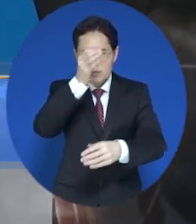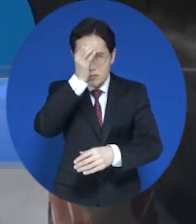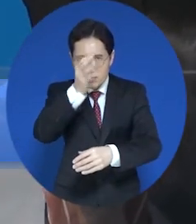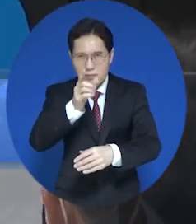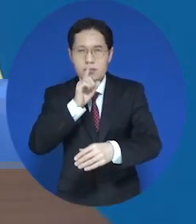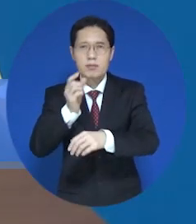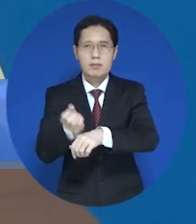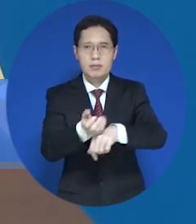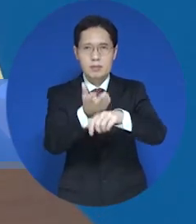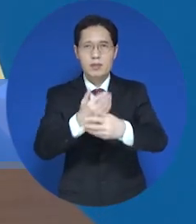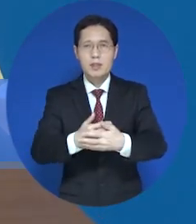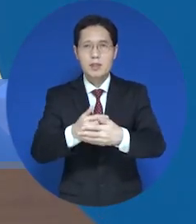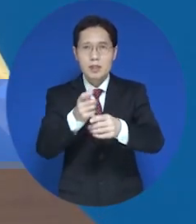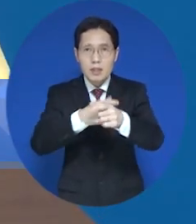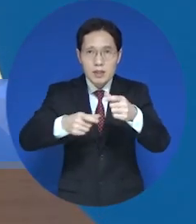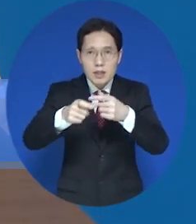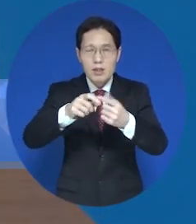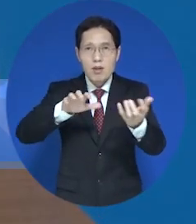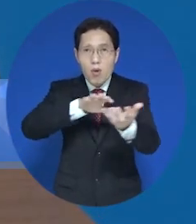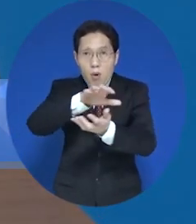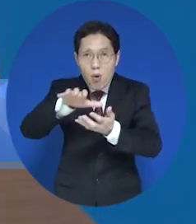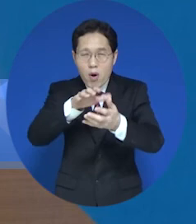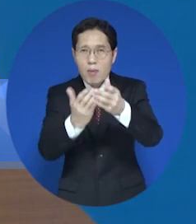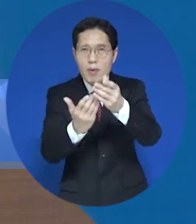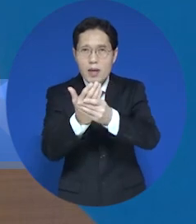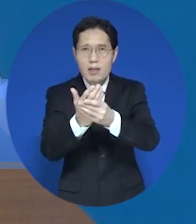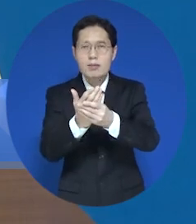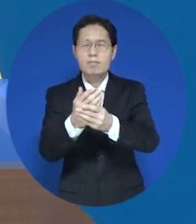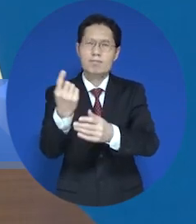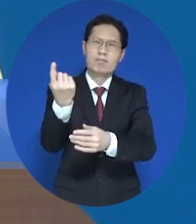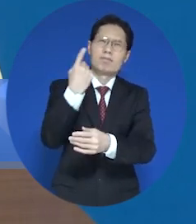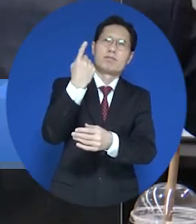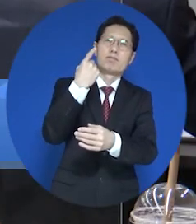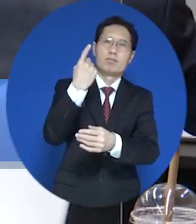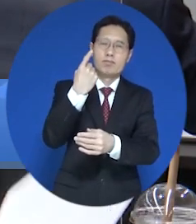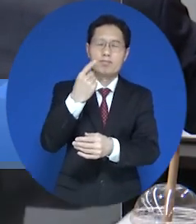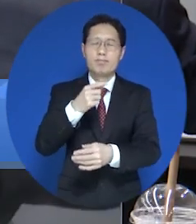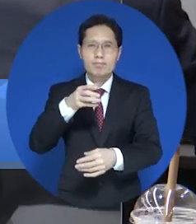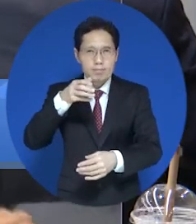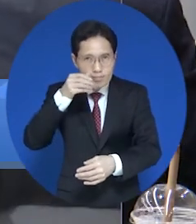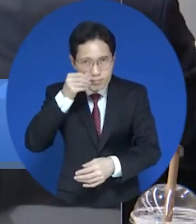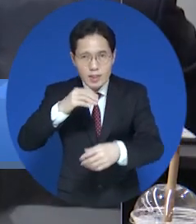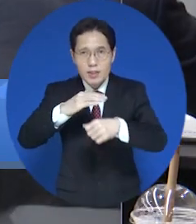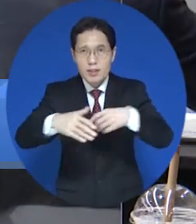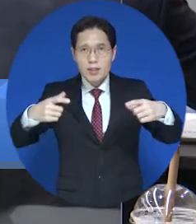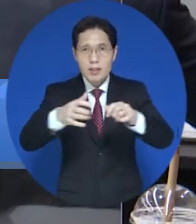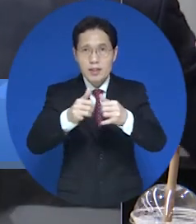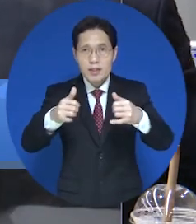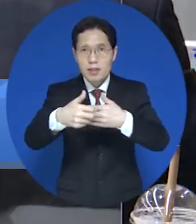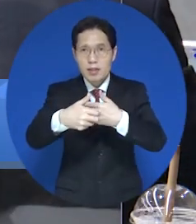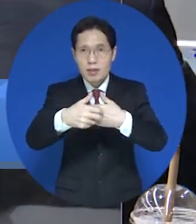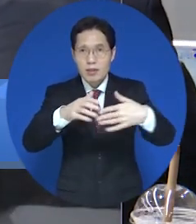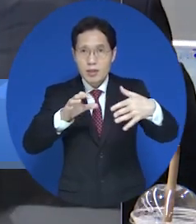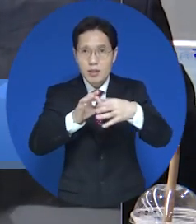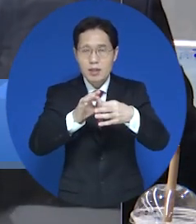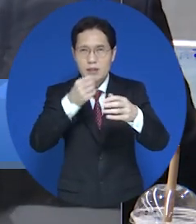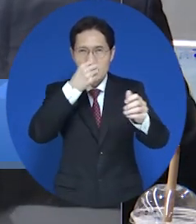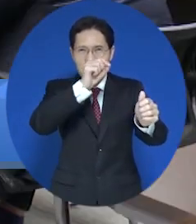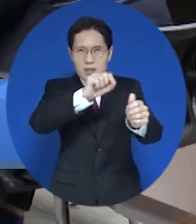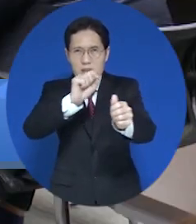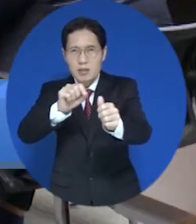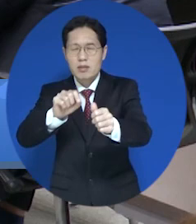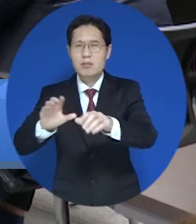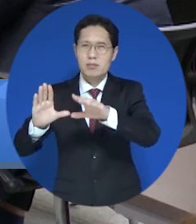전했습니다. 이와 함께 논란의 잘못에 대한 질책은 달게 받겠다며 대구 시민들과 지역 의료계에 대한 비난은